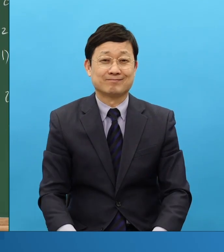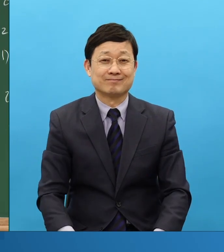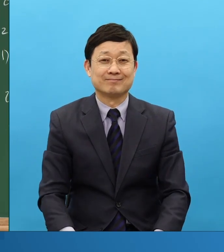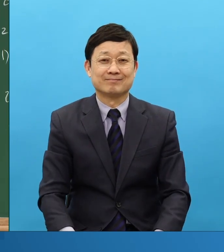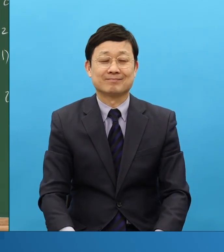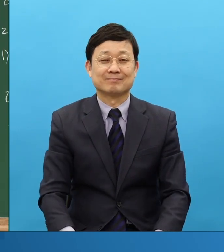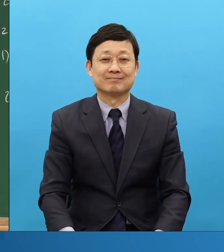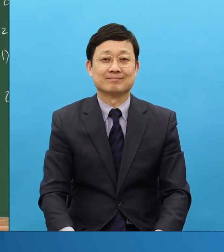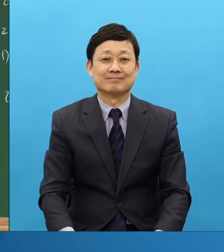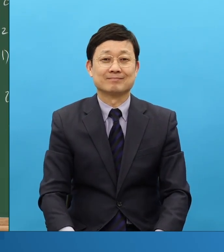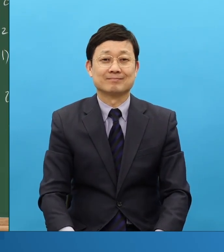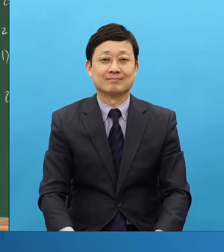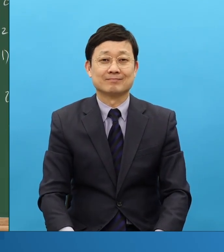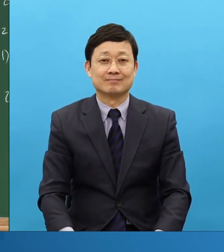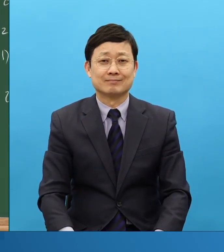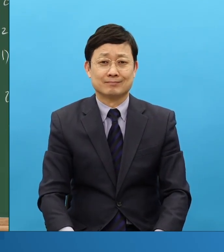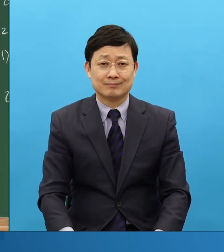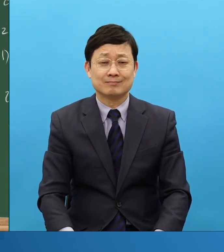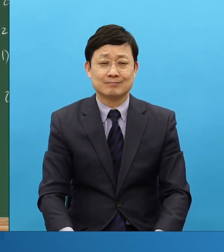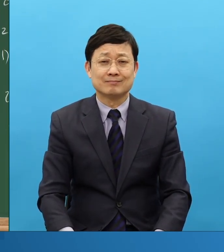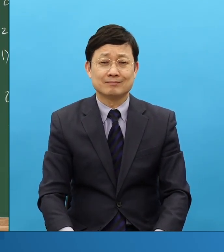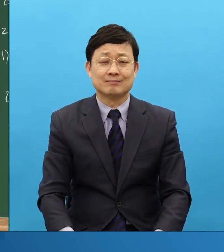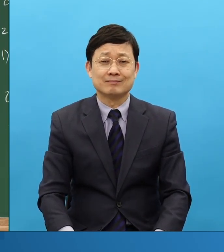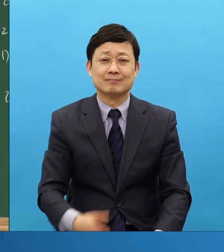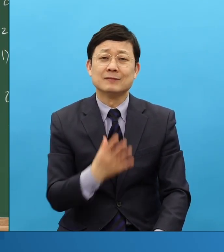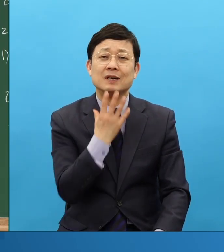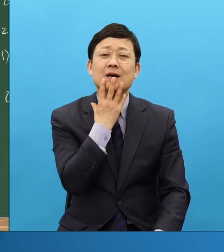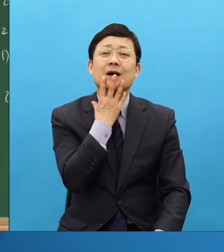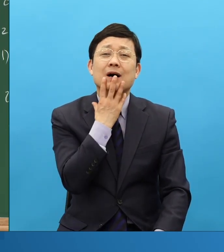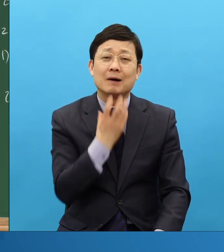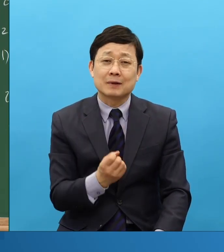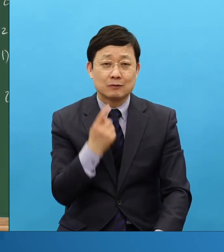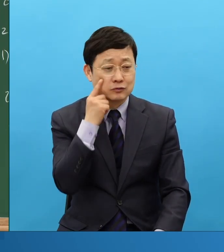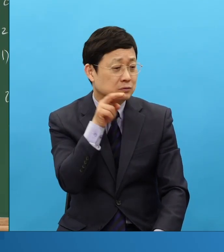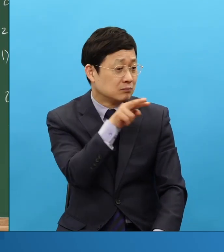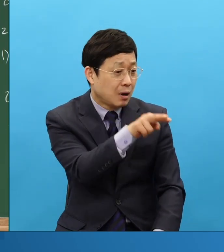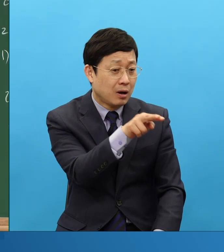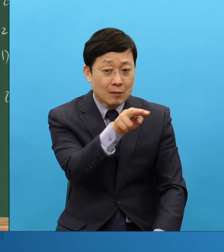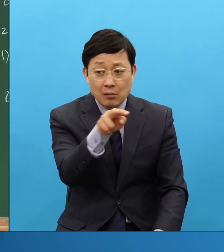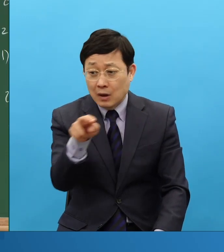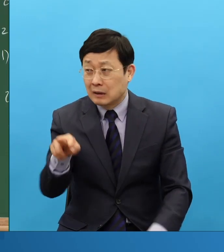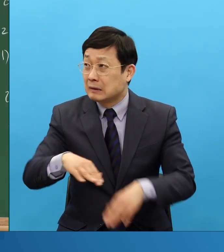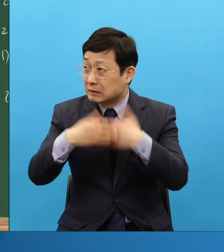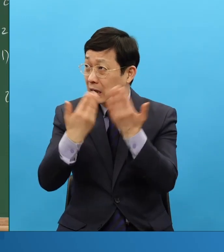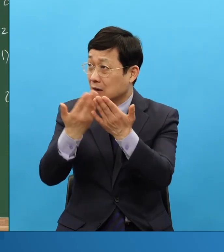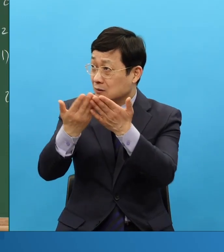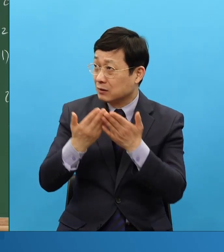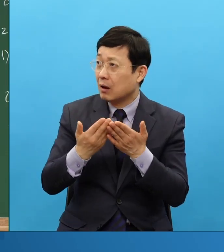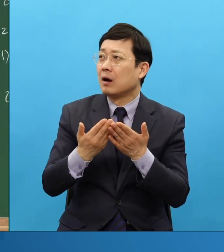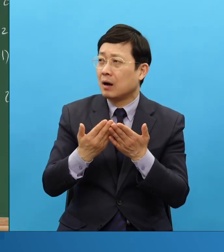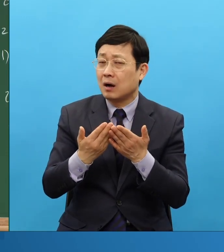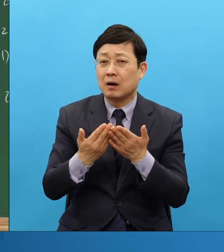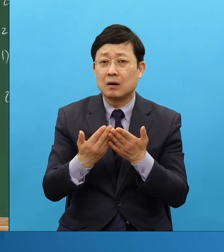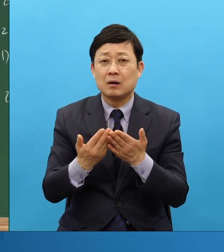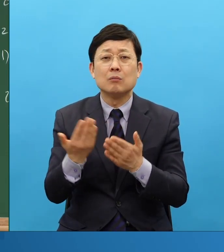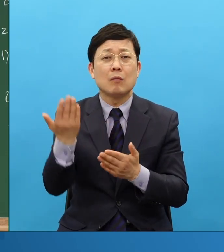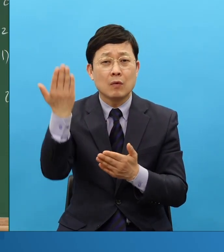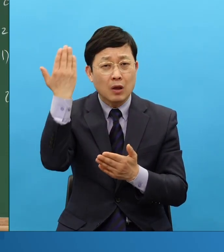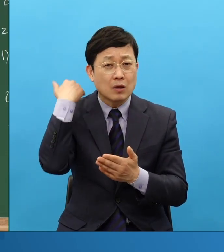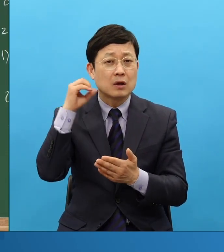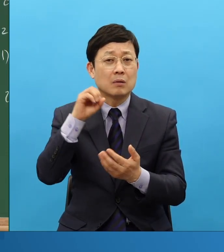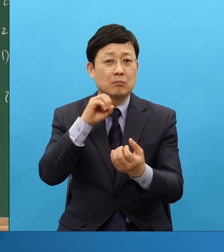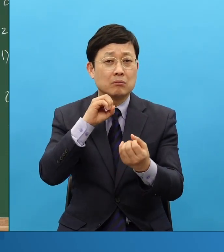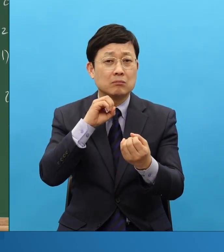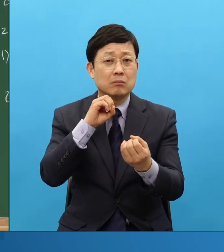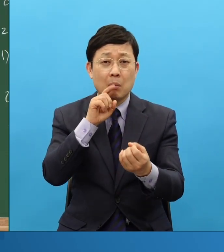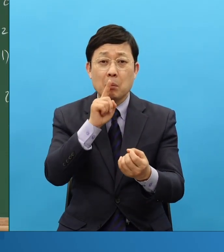on a normal basis. 언제 눈 뜨고 안 살폈습니까? 이제 보여주겠다는 겁니다. Now, do you think that he never opened his eyes and looked at? 언제나 안 다녔습니까? God will